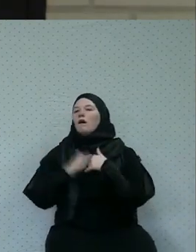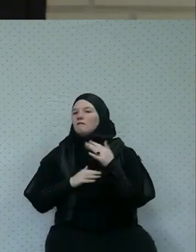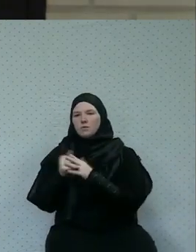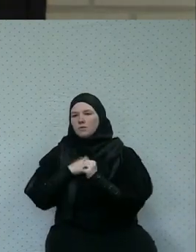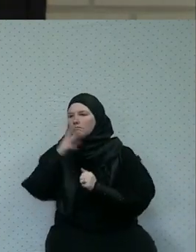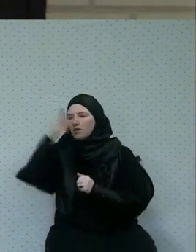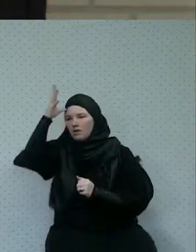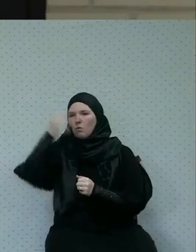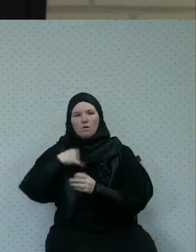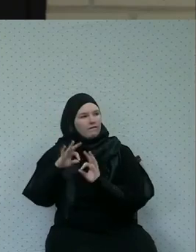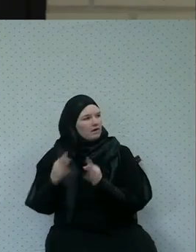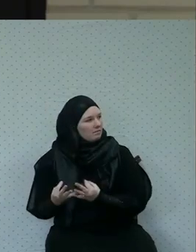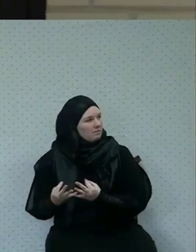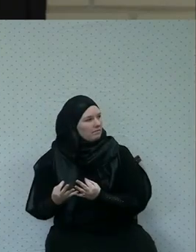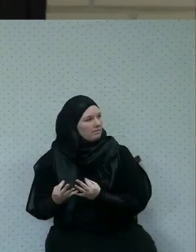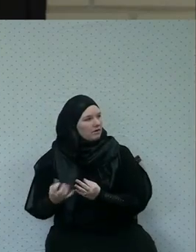إِلَّا الْقَوْمُ